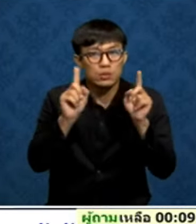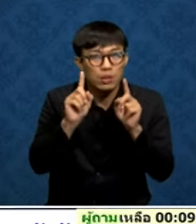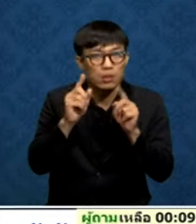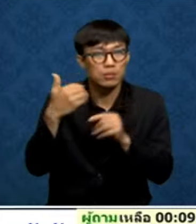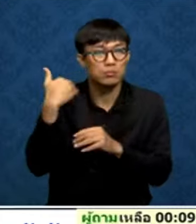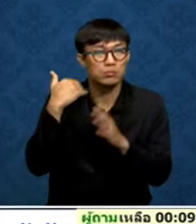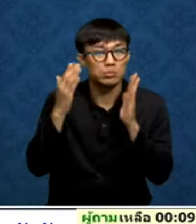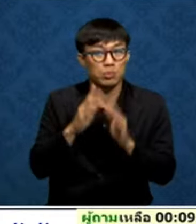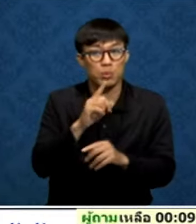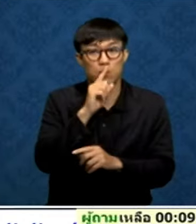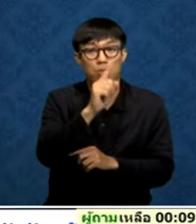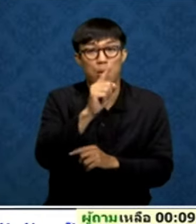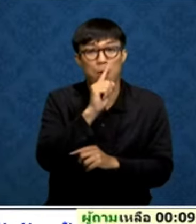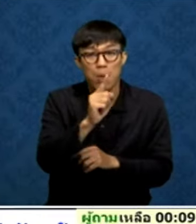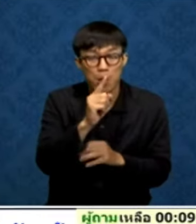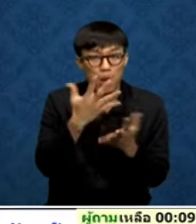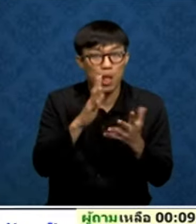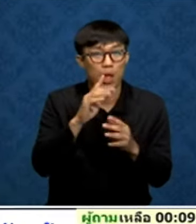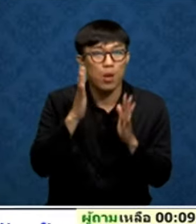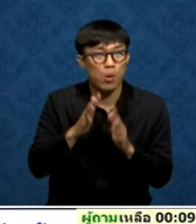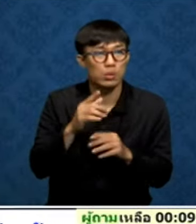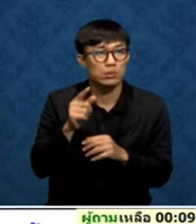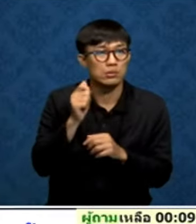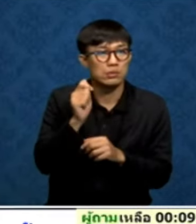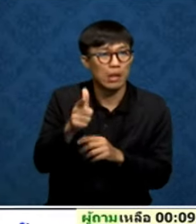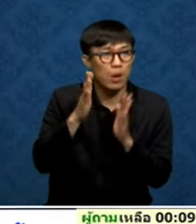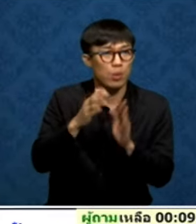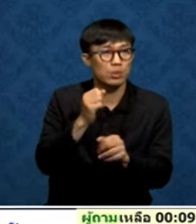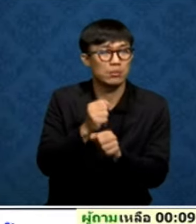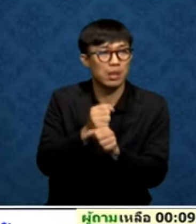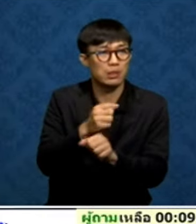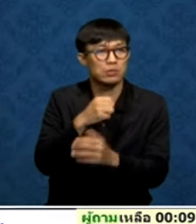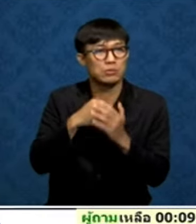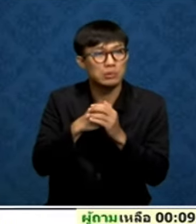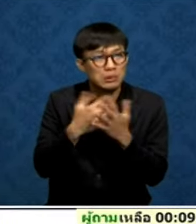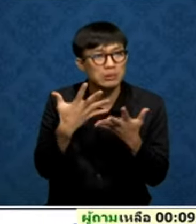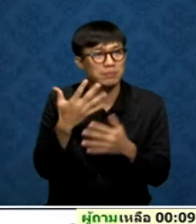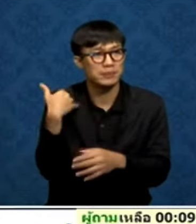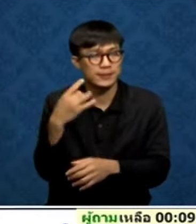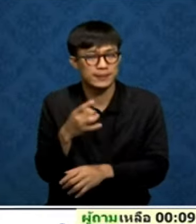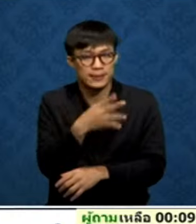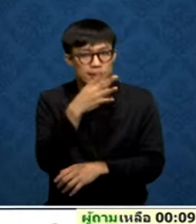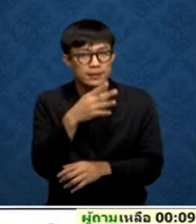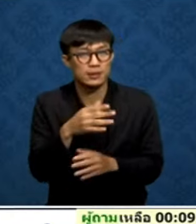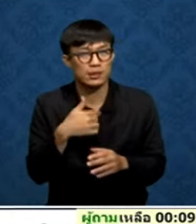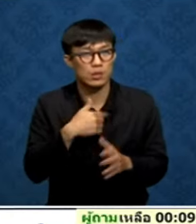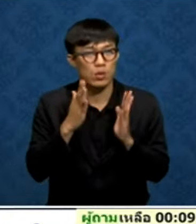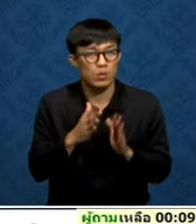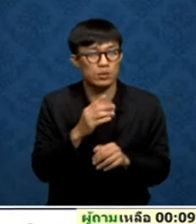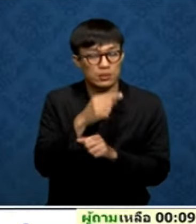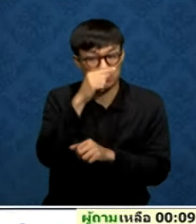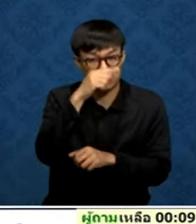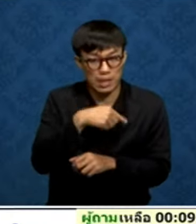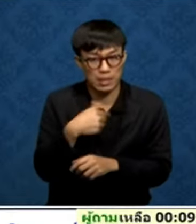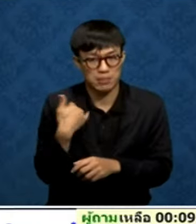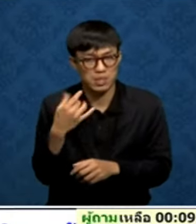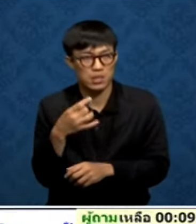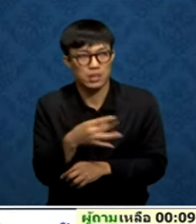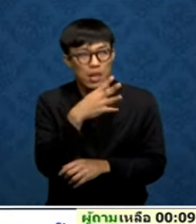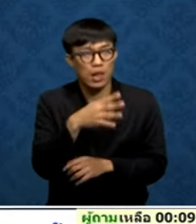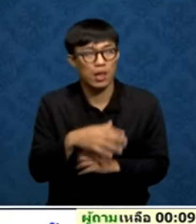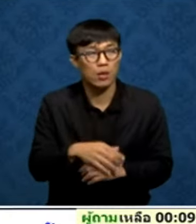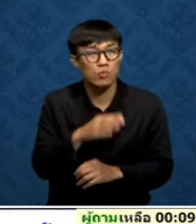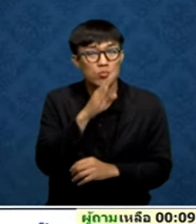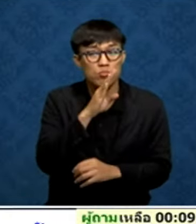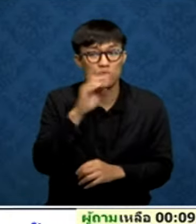บครับจากนายจ้างจีนที่จ้างงานคนไทยครับไม่จะเป็นเรื่องการกลั่นแกล้งในที่ทำงานครับจากเคยเป็นคนทำงานในออฟฟิศในลายผลิตนะครับพอนายจ้